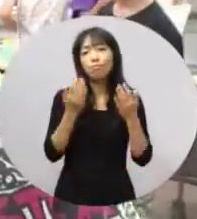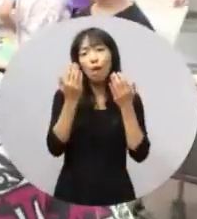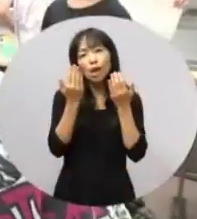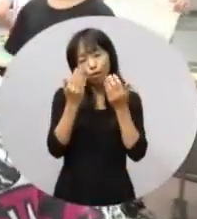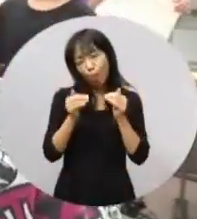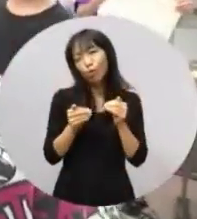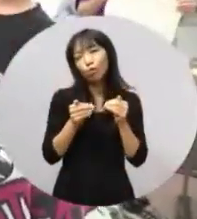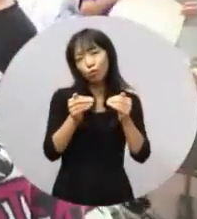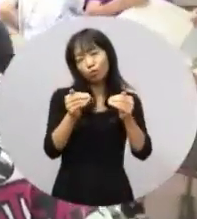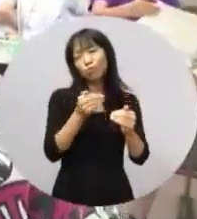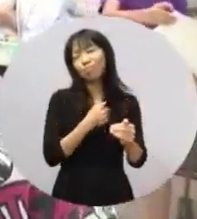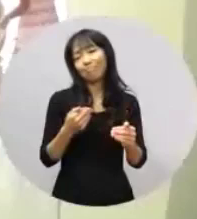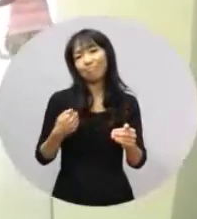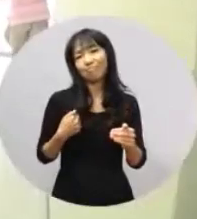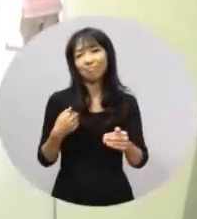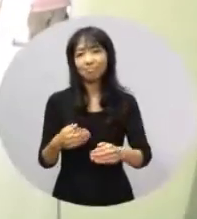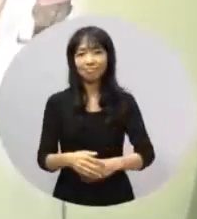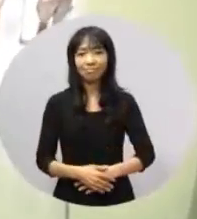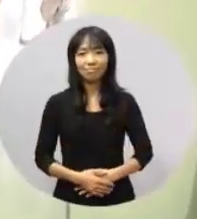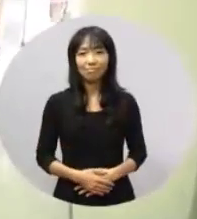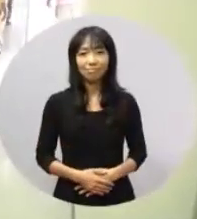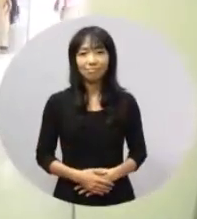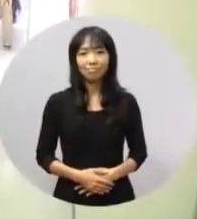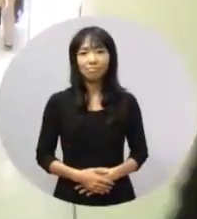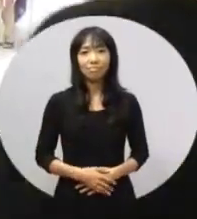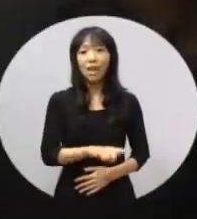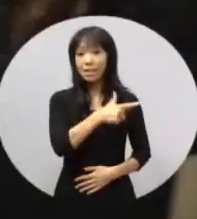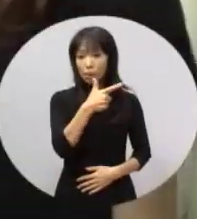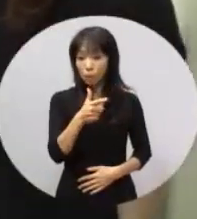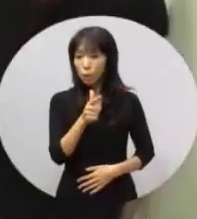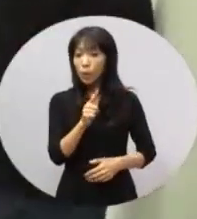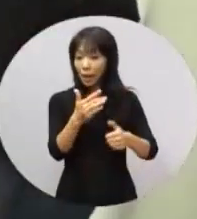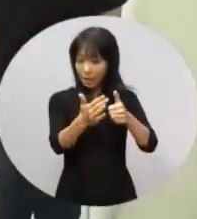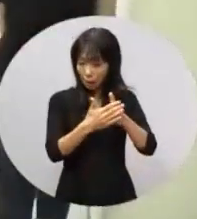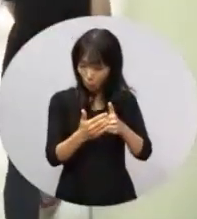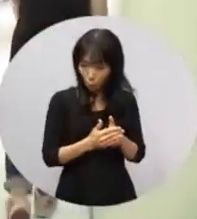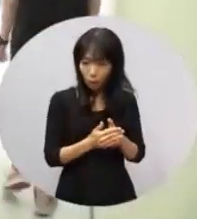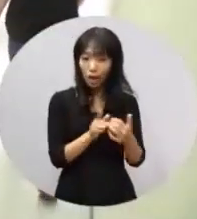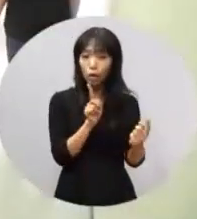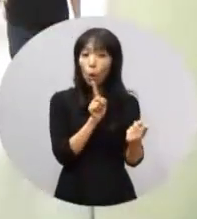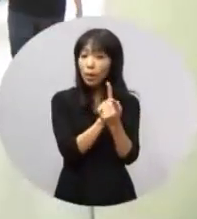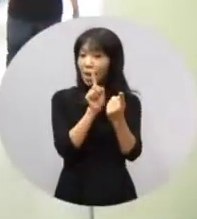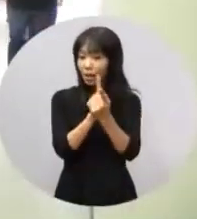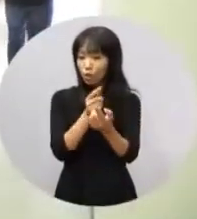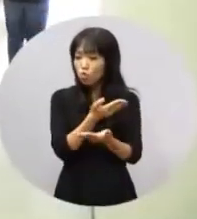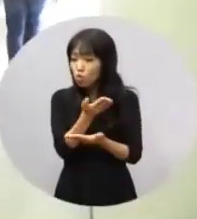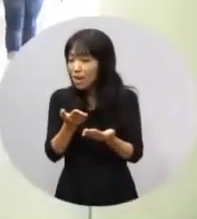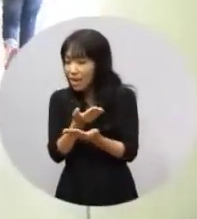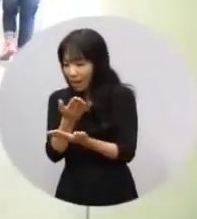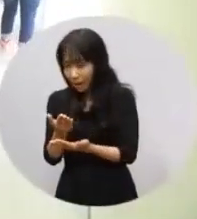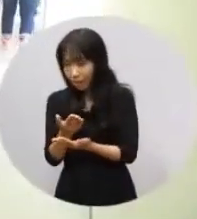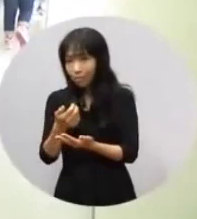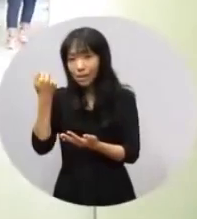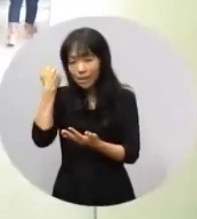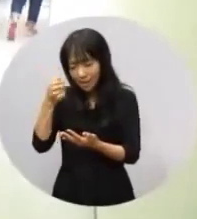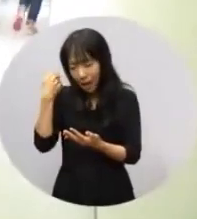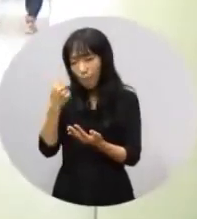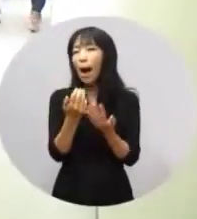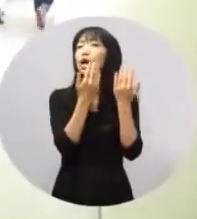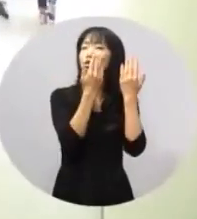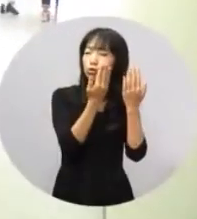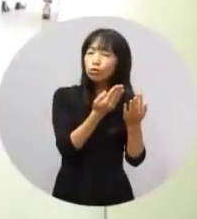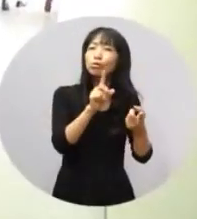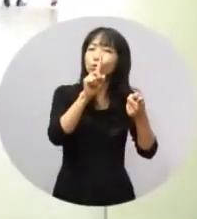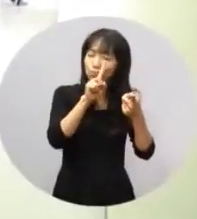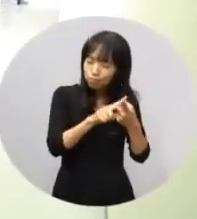勉強だーすー様々なサポーターとの出会いふれあいもサマースクールならで